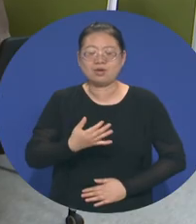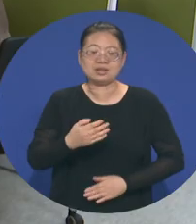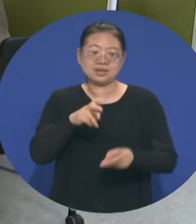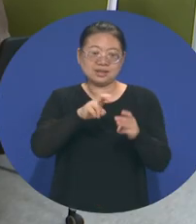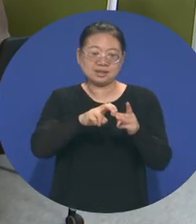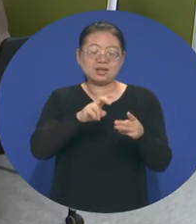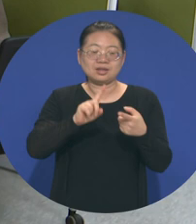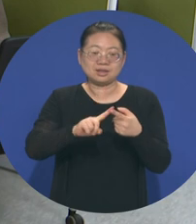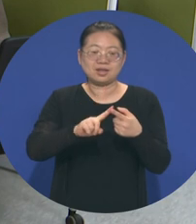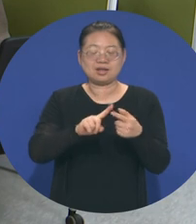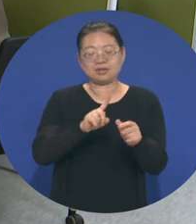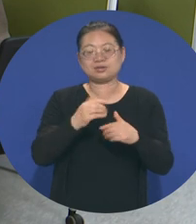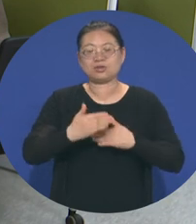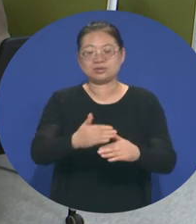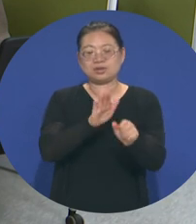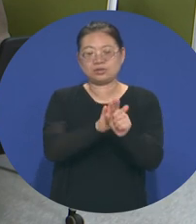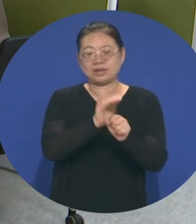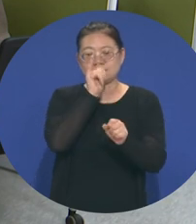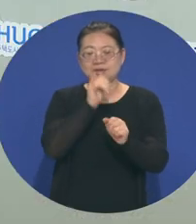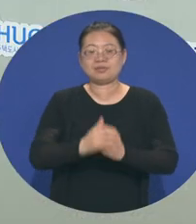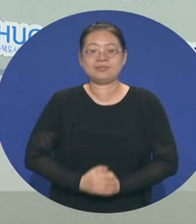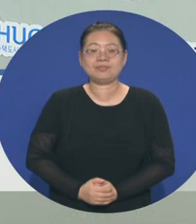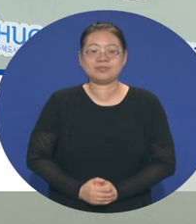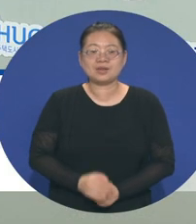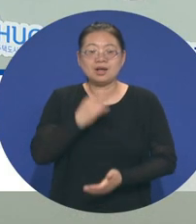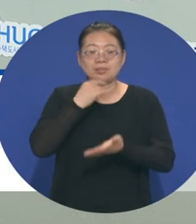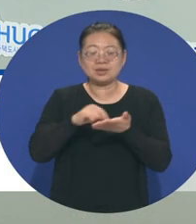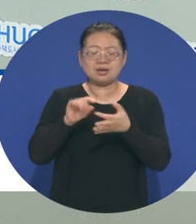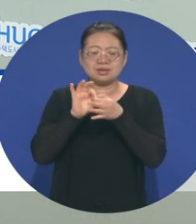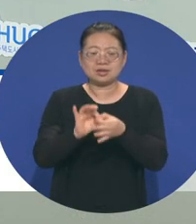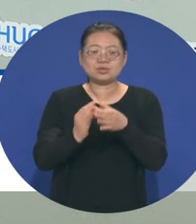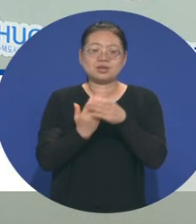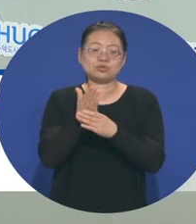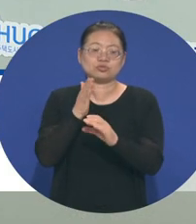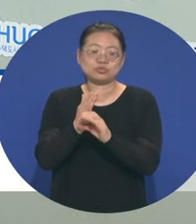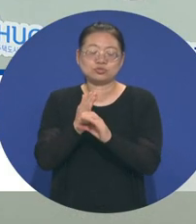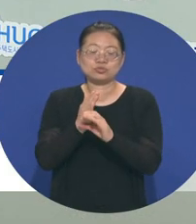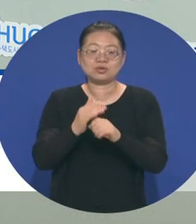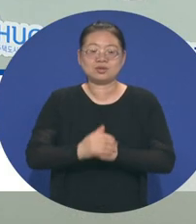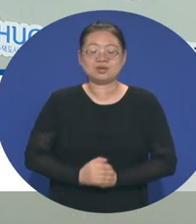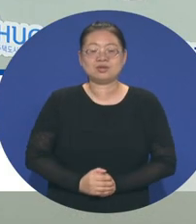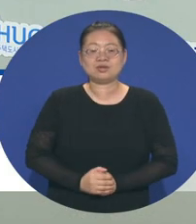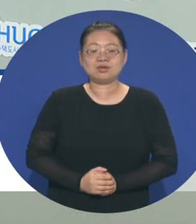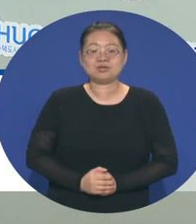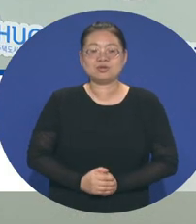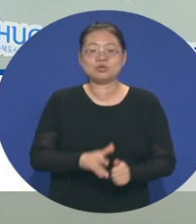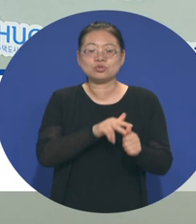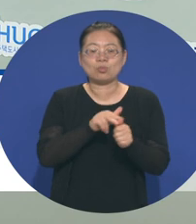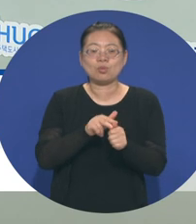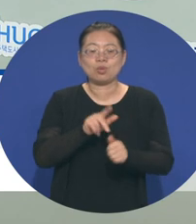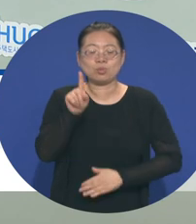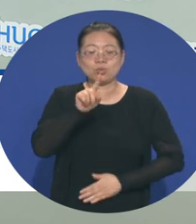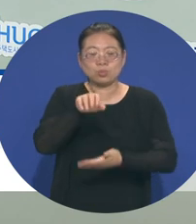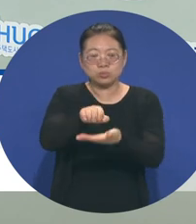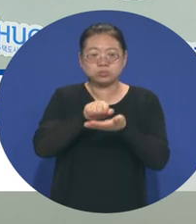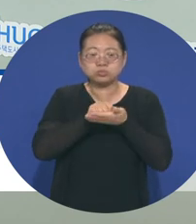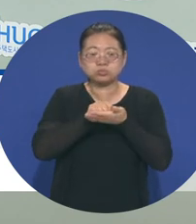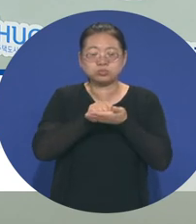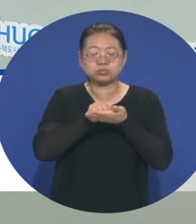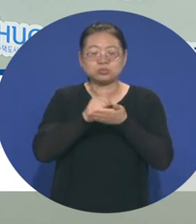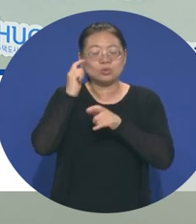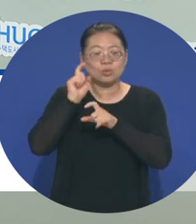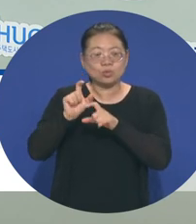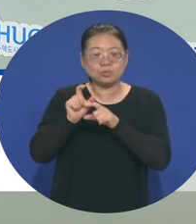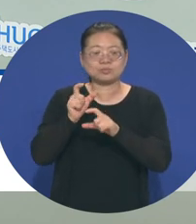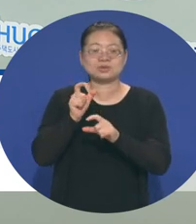센터에서 이에 대한 도움도 받을 수 있습니다 피해가 계속 발생하고 있습니다 그때 이제 어떤 정보부터 취득해야 되는지